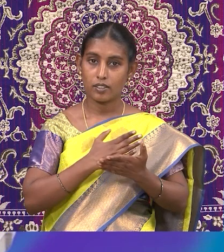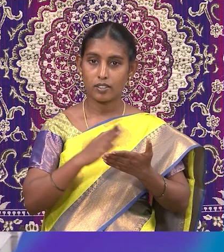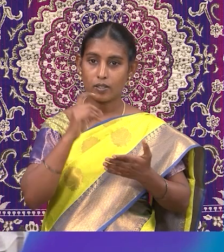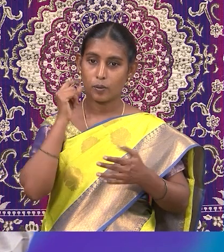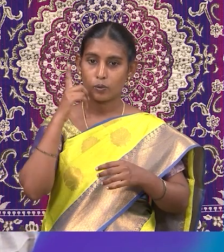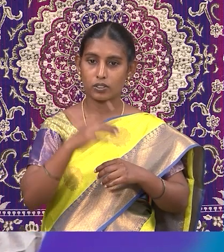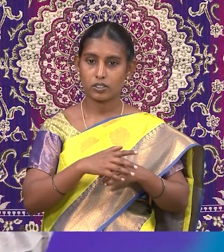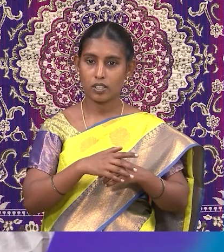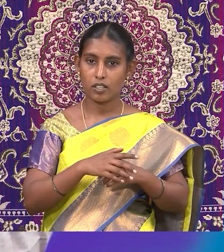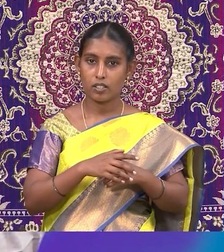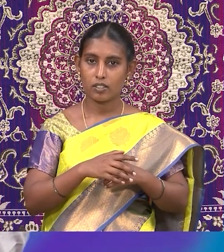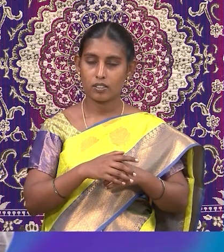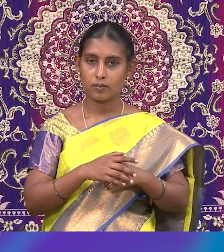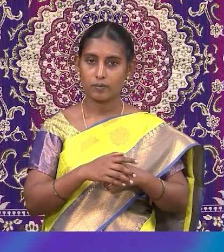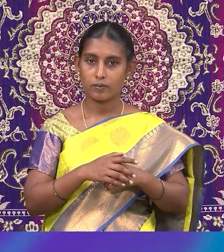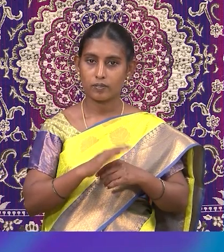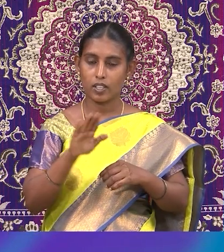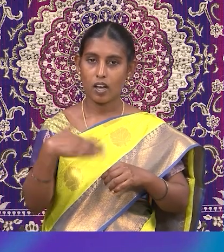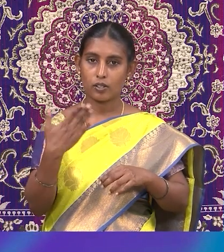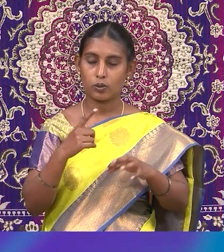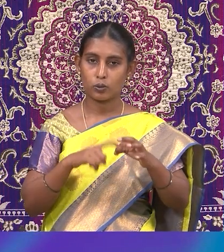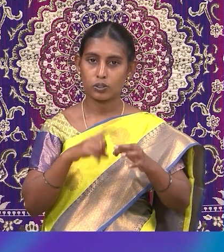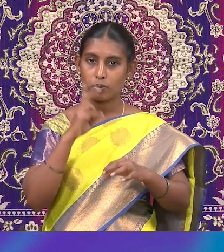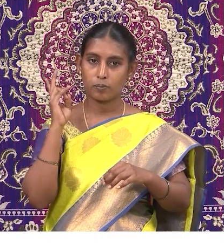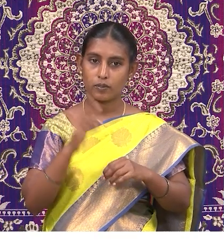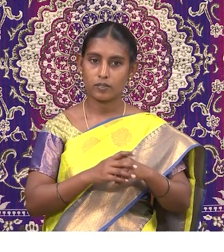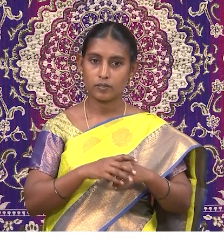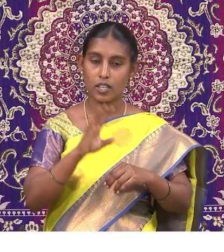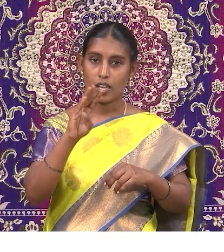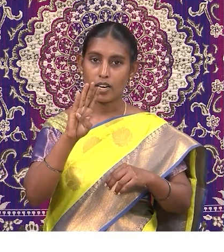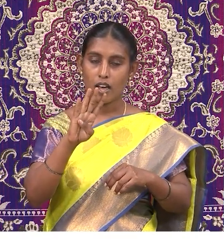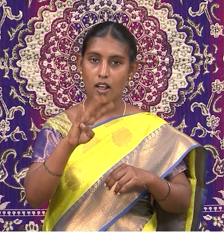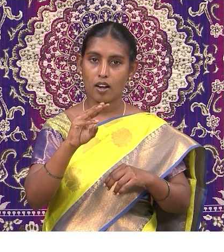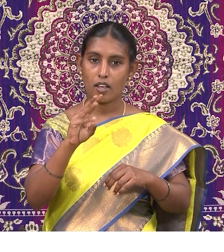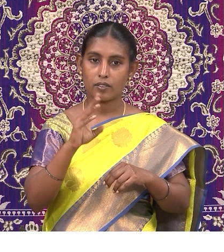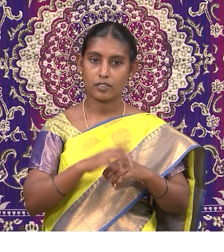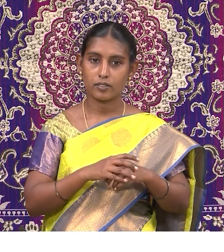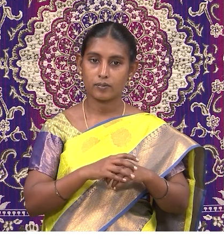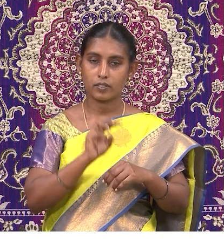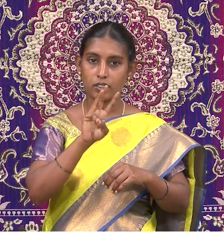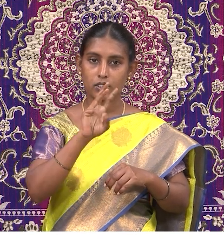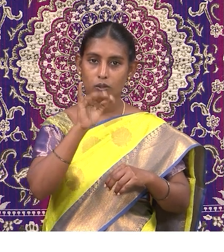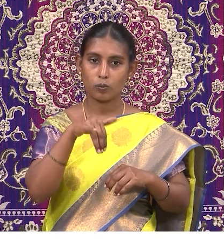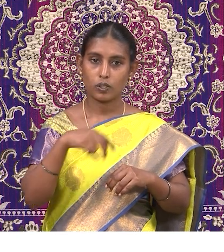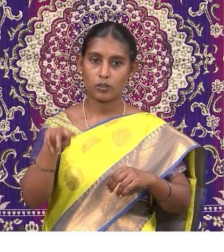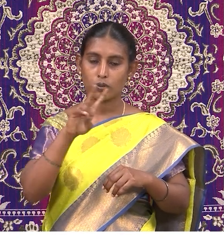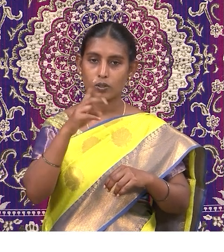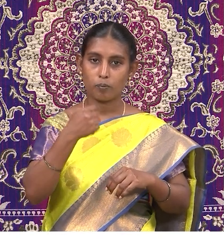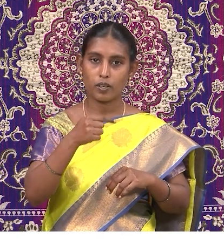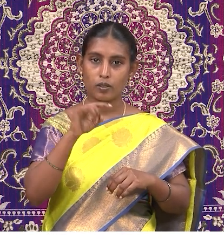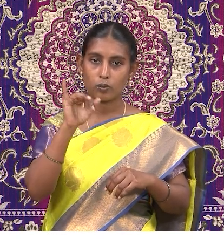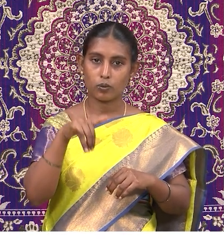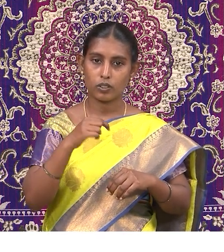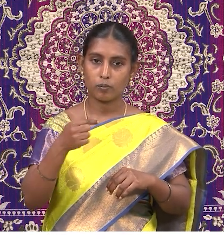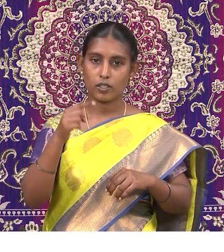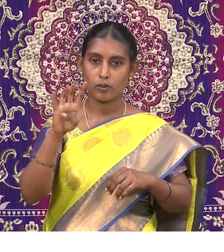தெளிவாயிடுச்சா? அடுத்த கேள்வி பாருங்கள், நாலா சப்ளூஷன் அது, த்ரீ ஒய் ஸ்கொயர் மைனஸ்